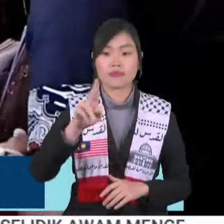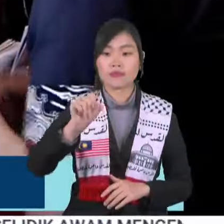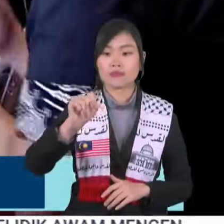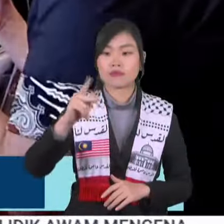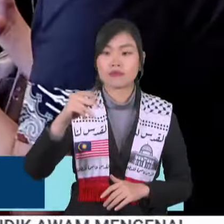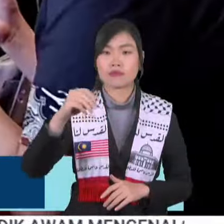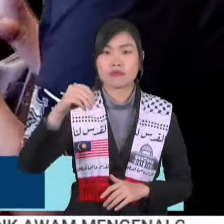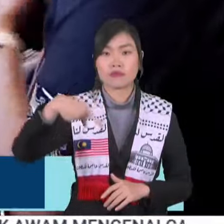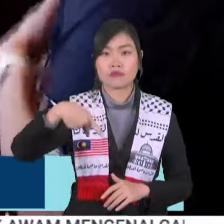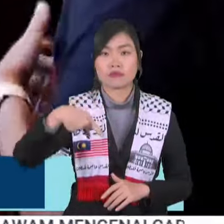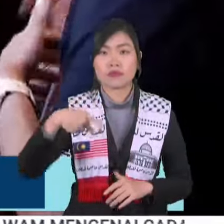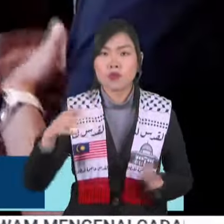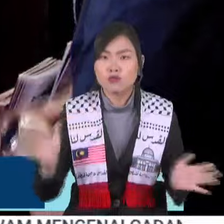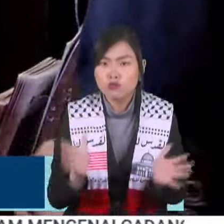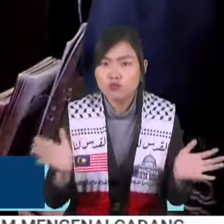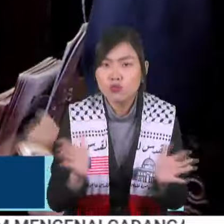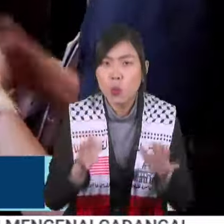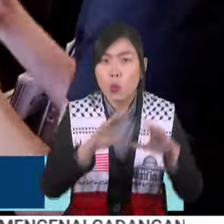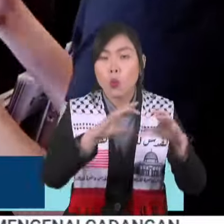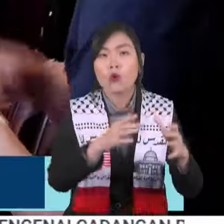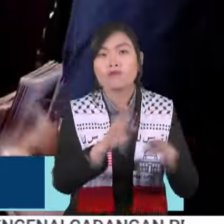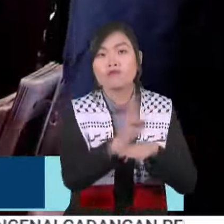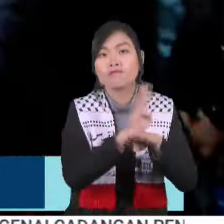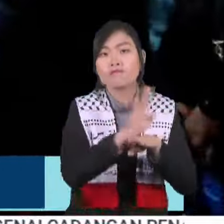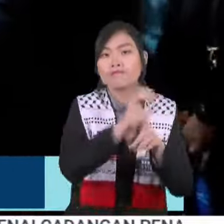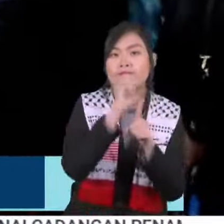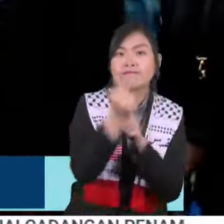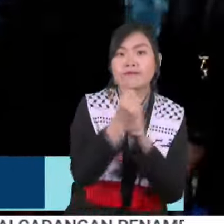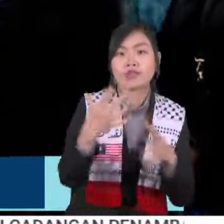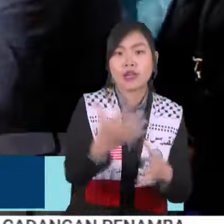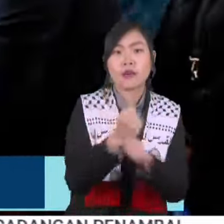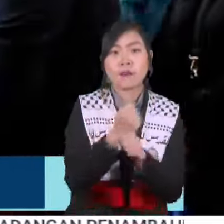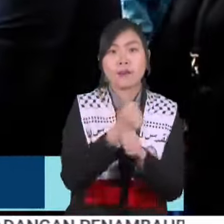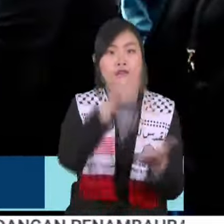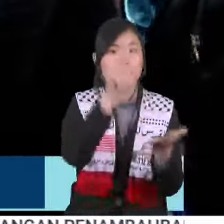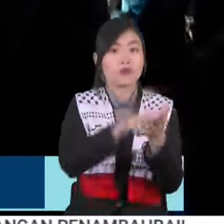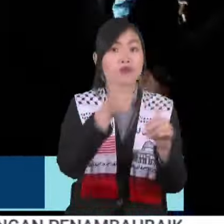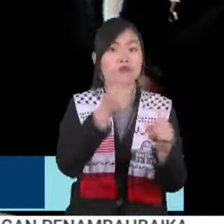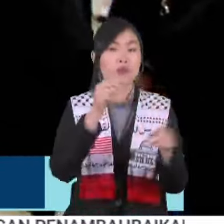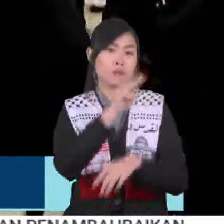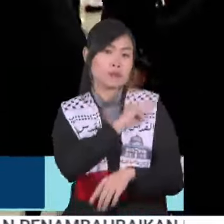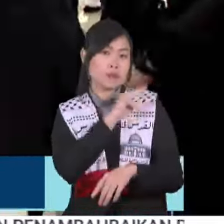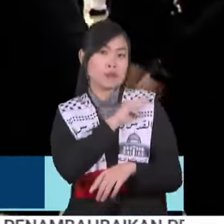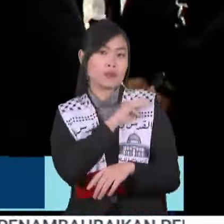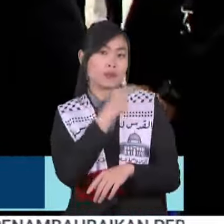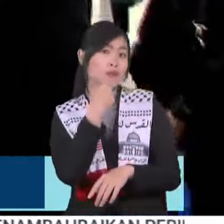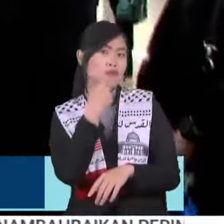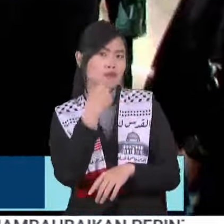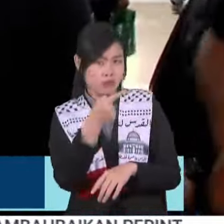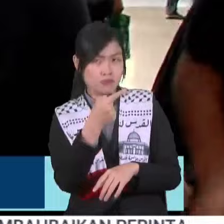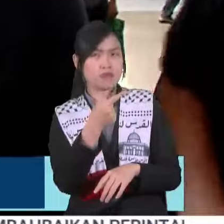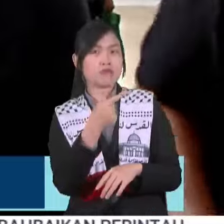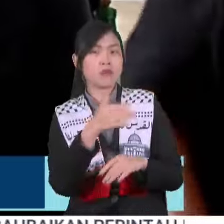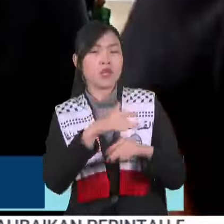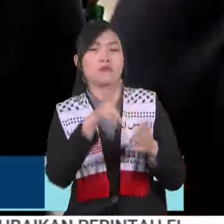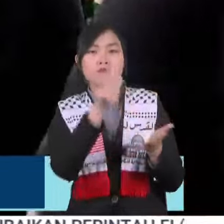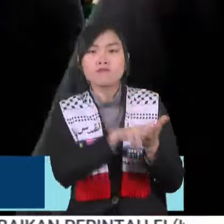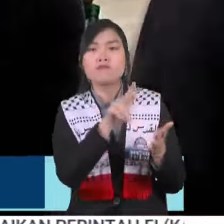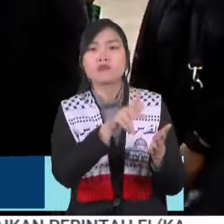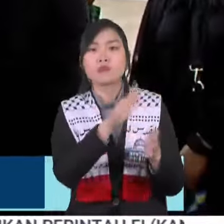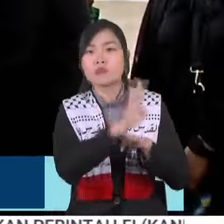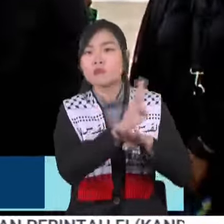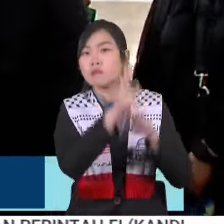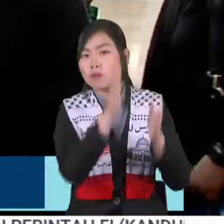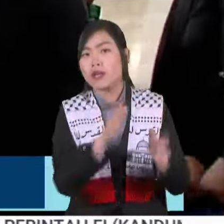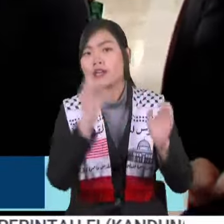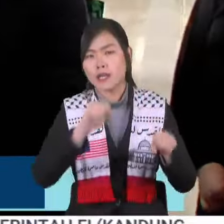KUSCOP menyeru golongan usahawan sosial untuk mendapatkan penarafan daripada kementerian itu. Menterinya berkata dengan penarafan itu,